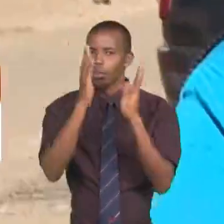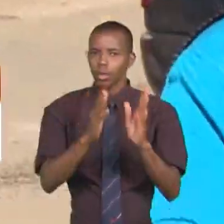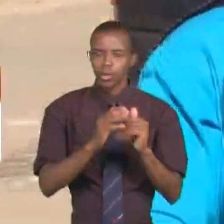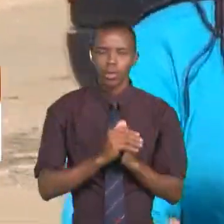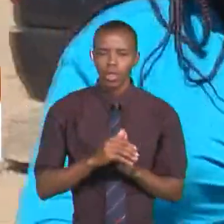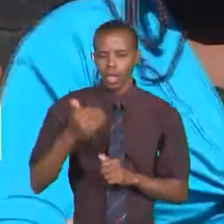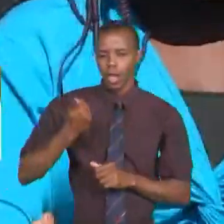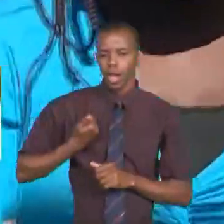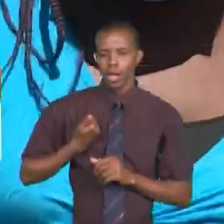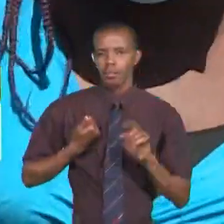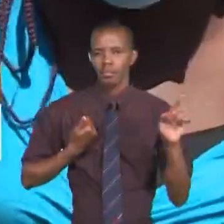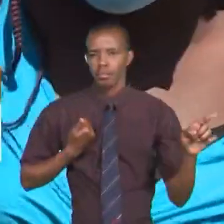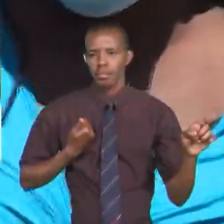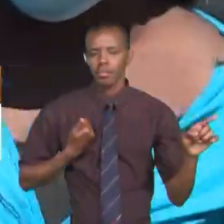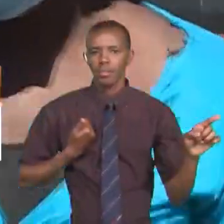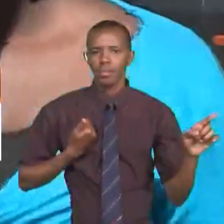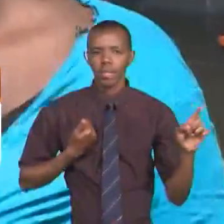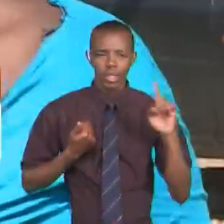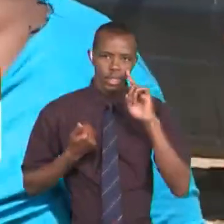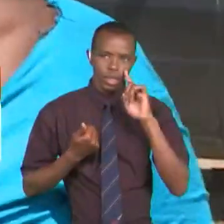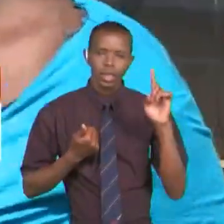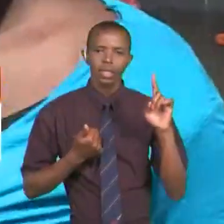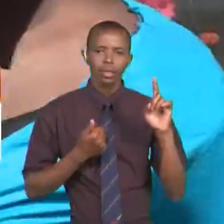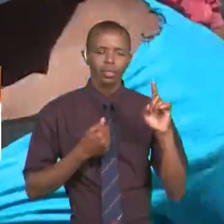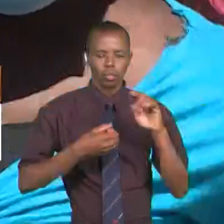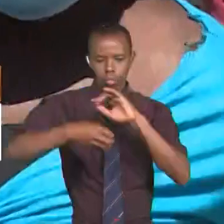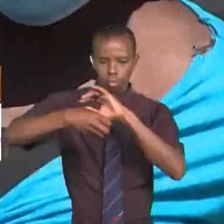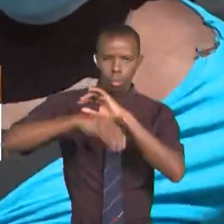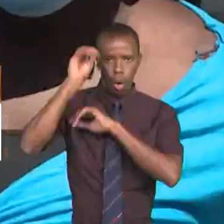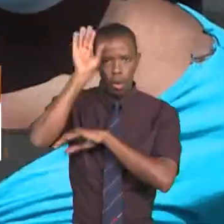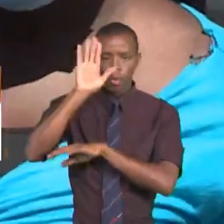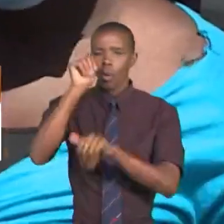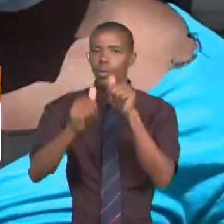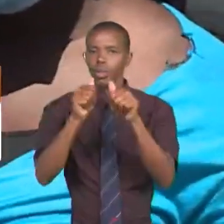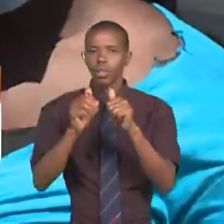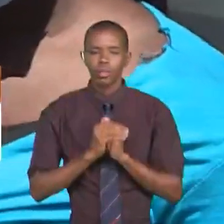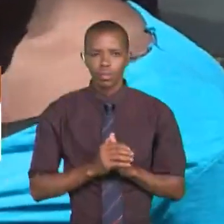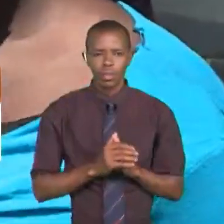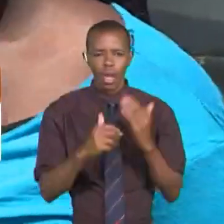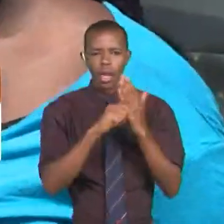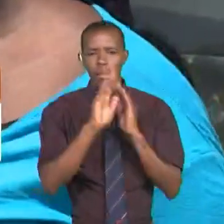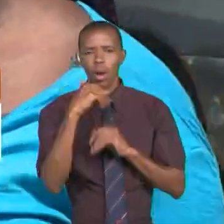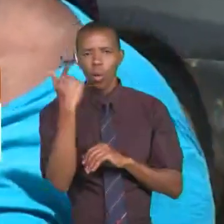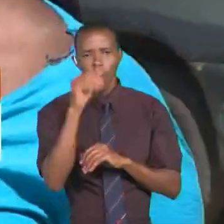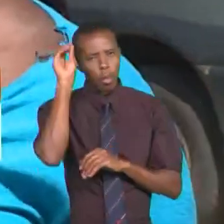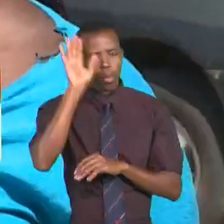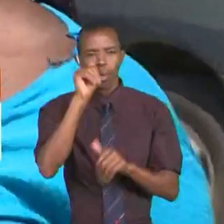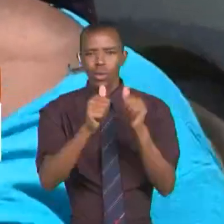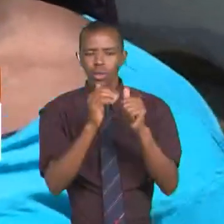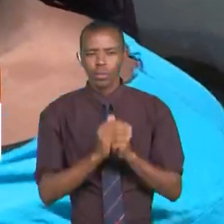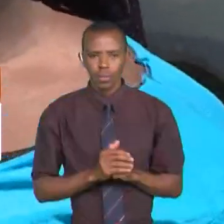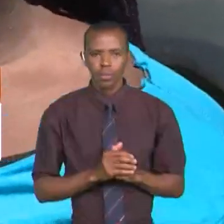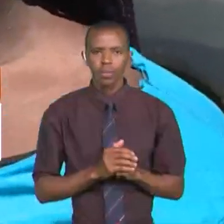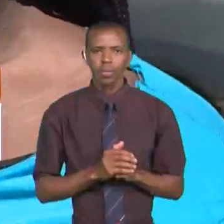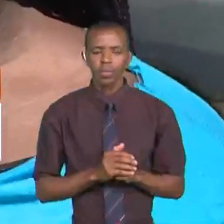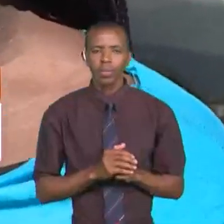binti ambaye pengine niko naye hapa namuona kwamba aweze kutueleza kwamba maoni yake ni ipi kuhusiana na hili. Pengine jina lako nani na maoni yako ni ipi? Kwa